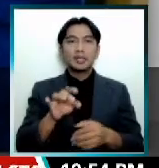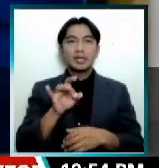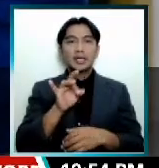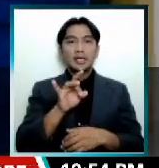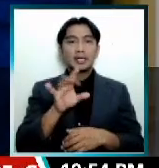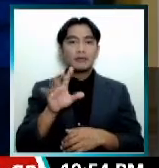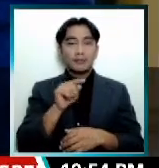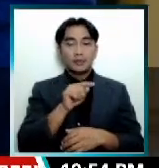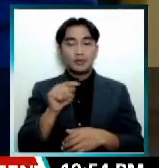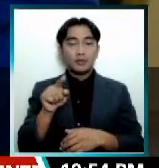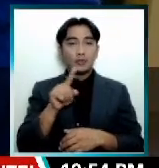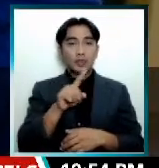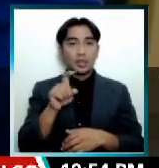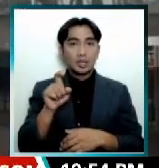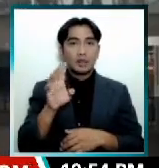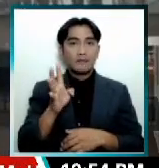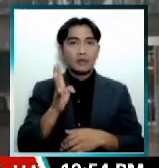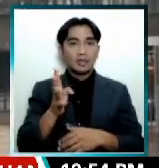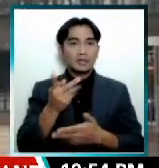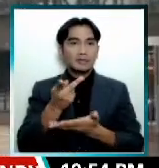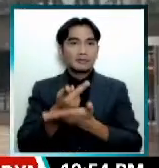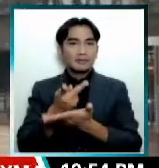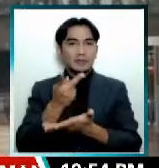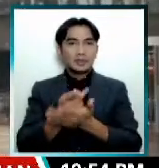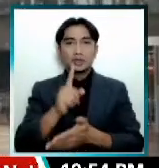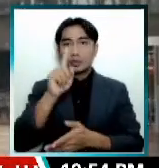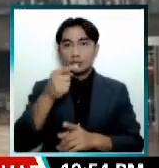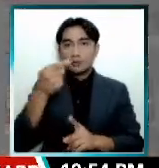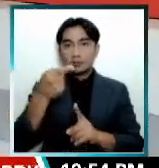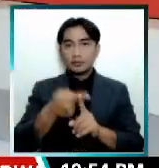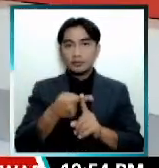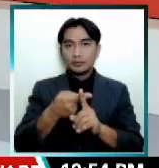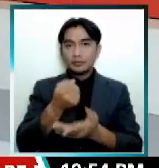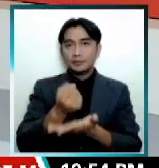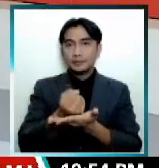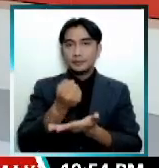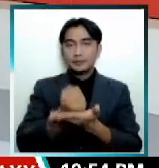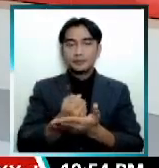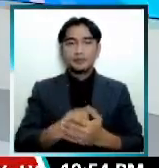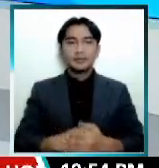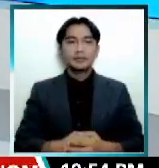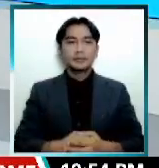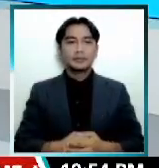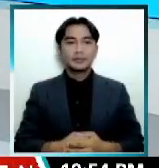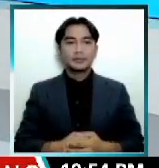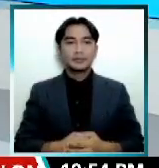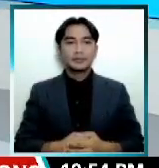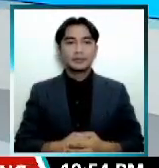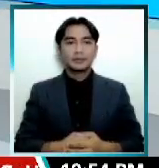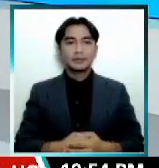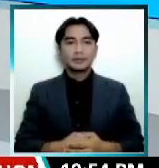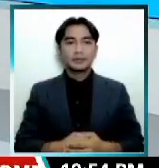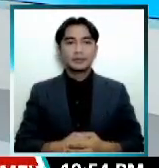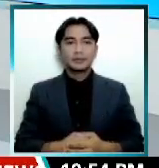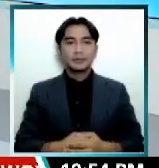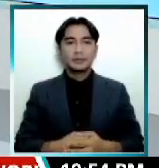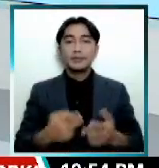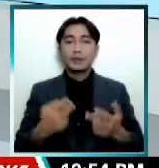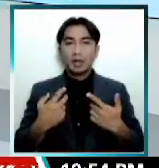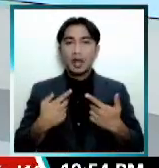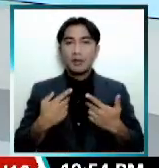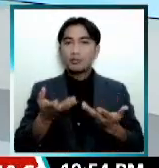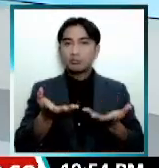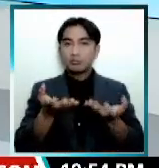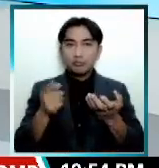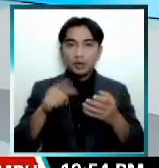140,000 pesos kada buwan. kung quick weekend getaway with a view